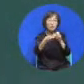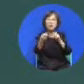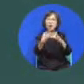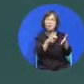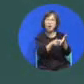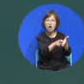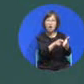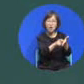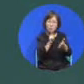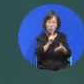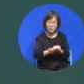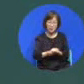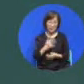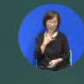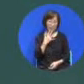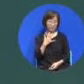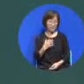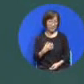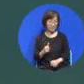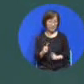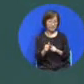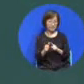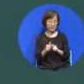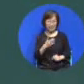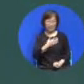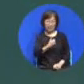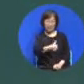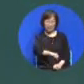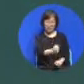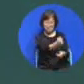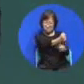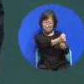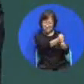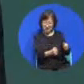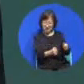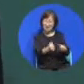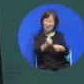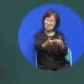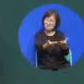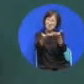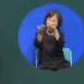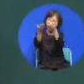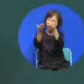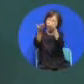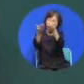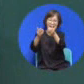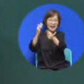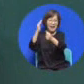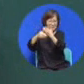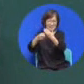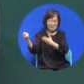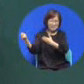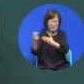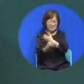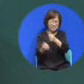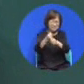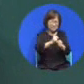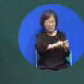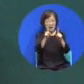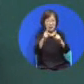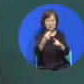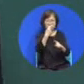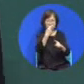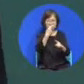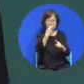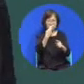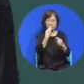거니까 아브라함은 자기 아들을 하나님께 바치면 하나님께서 살려주실 것을 믿었다고 되어 있어요. In Hebrews